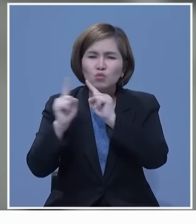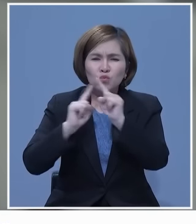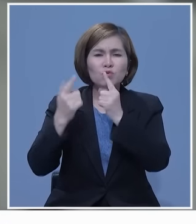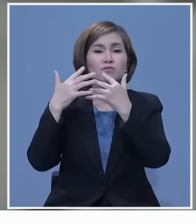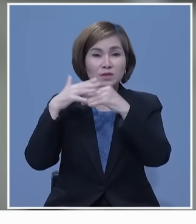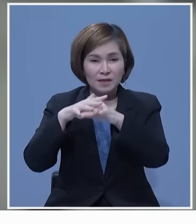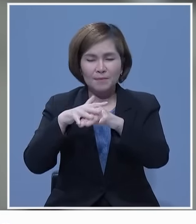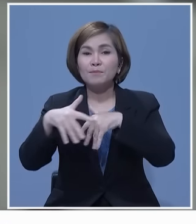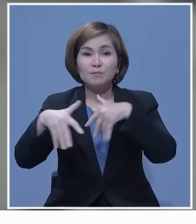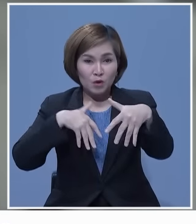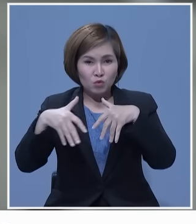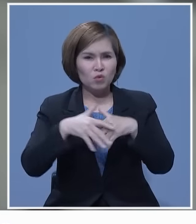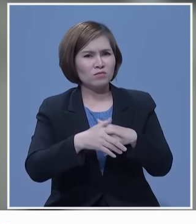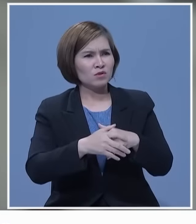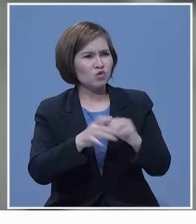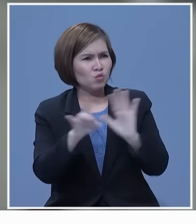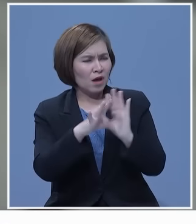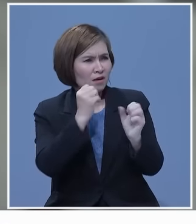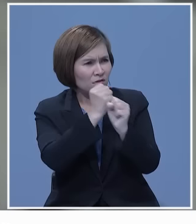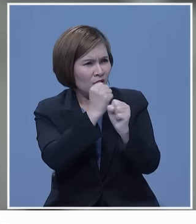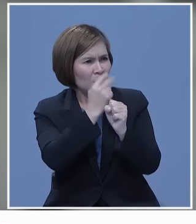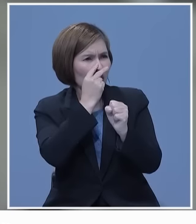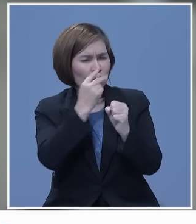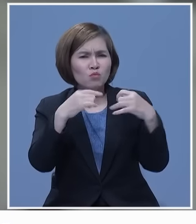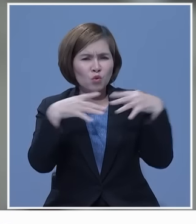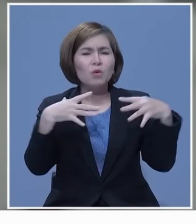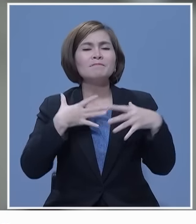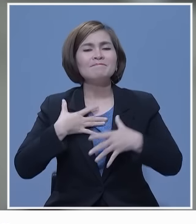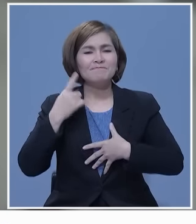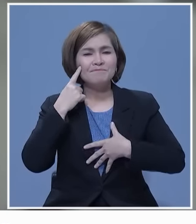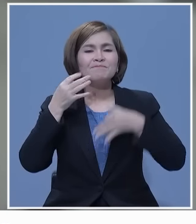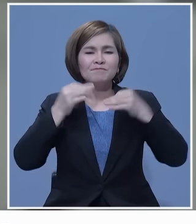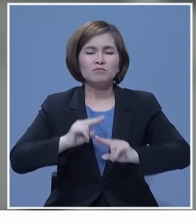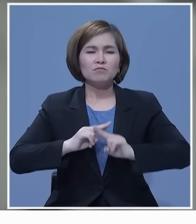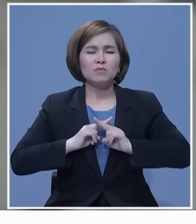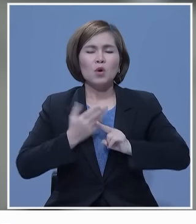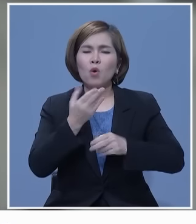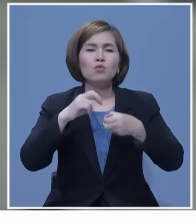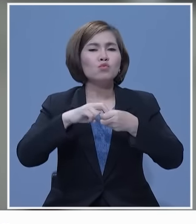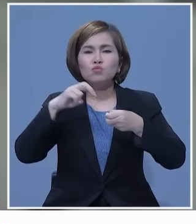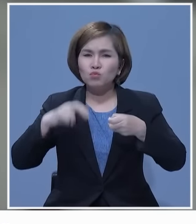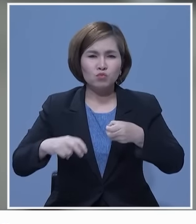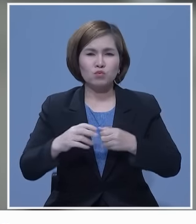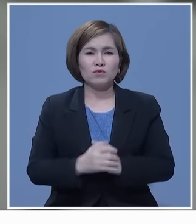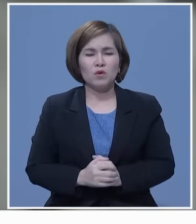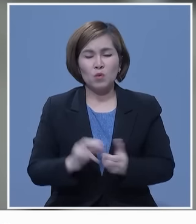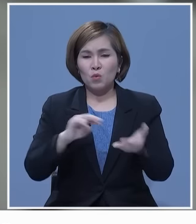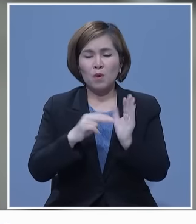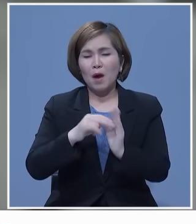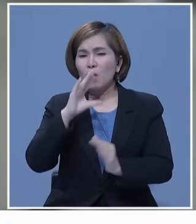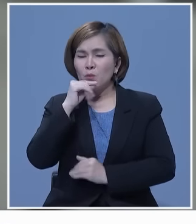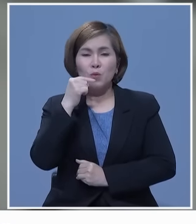จาไว้กับประชาชนครับก็ตัดสินใจยุติบทบาทแต่ว่าก็ไม่ได้ไปวิพากษ์